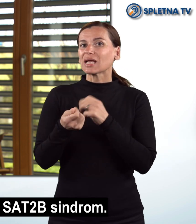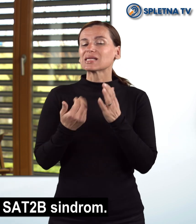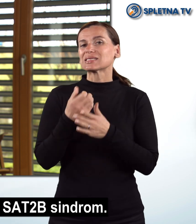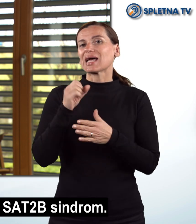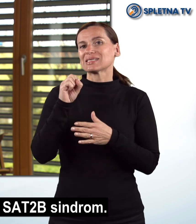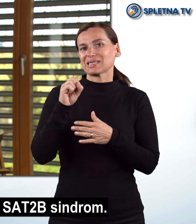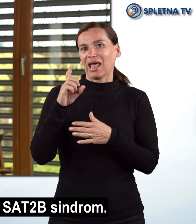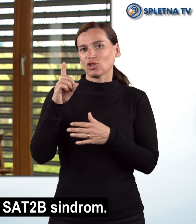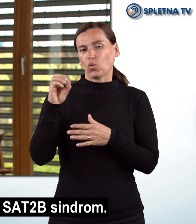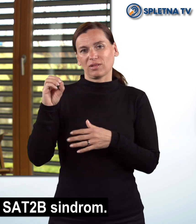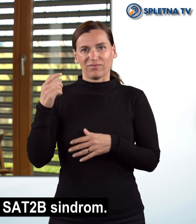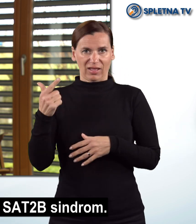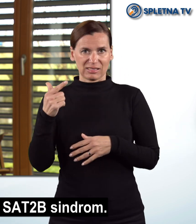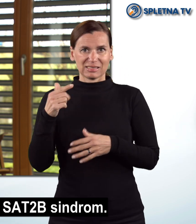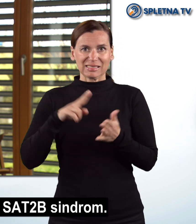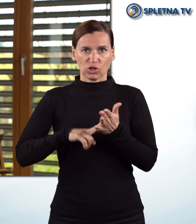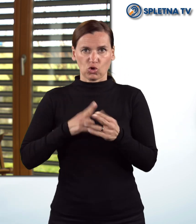sindrom.